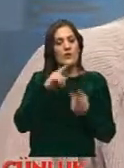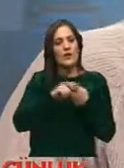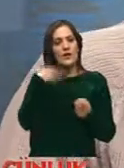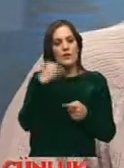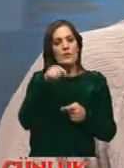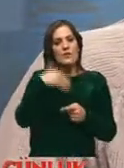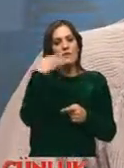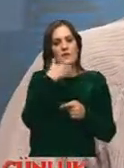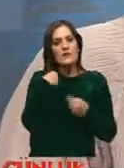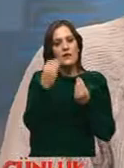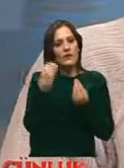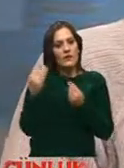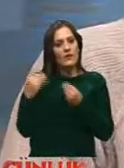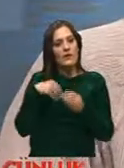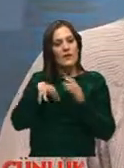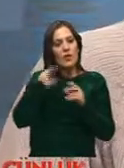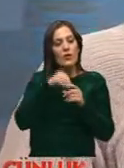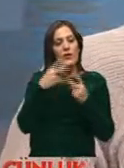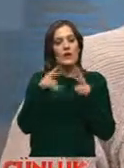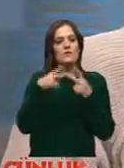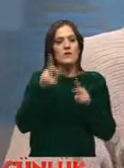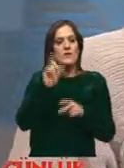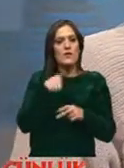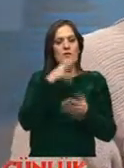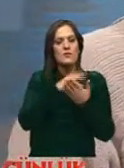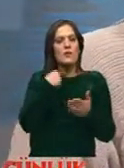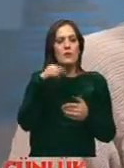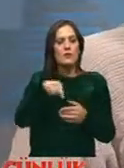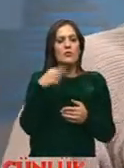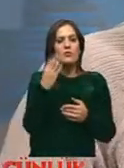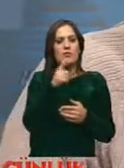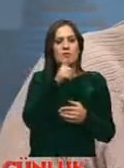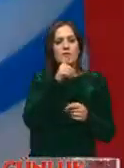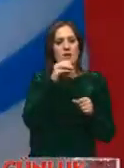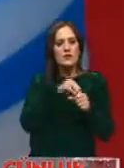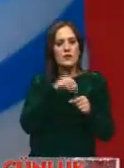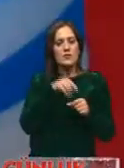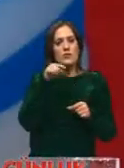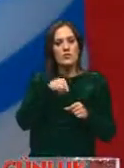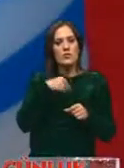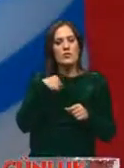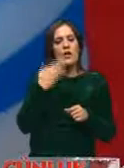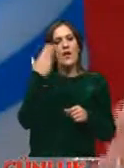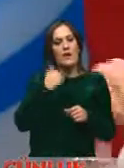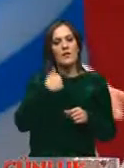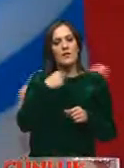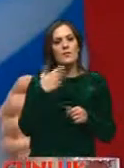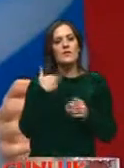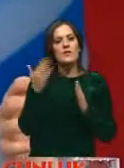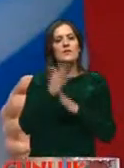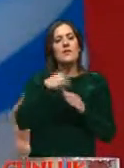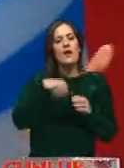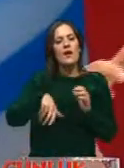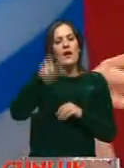gençlere bu fırsatları sunacak kanalları açması gerekiyor. Kesinlikle. Ben tabii bu çok sessizlikte şuna hayranım. Yani işte sağ